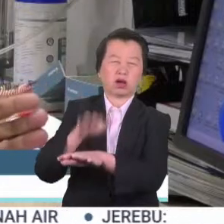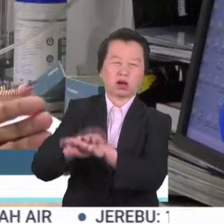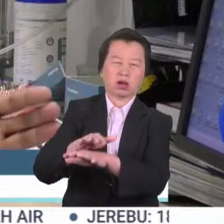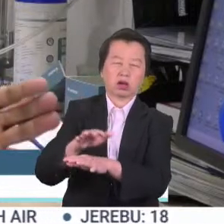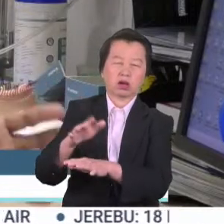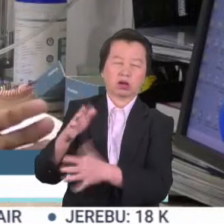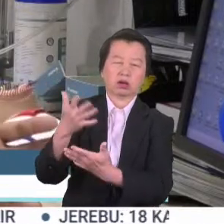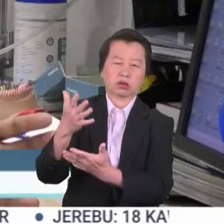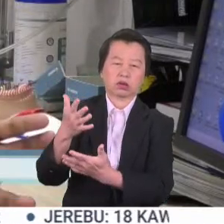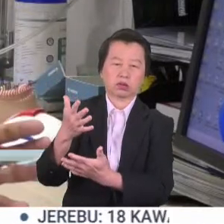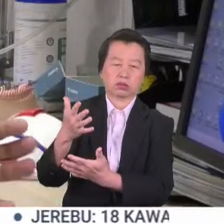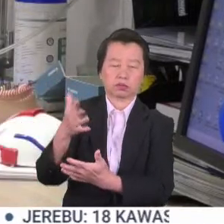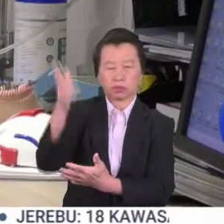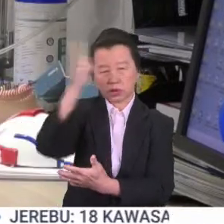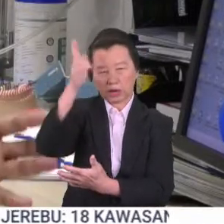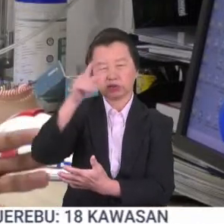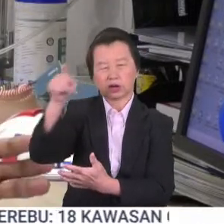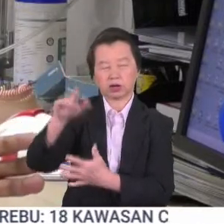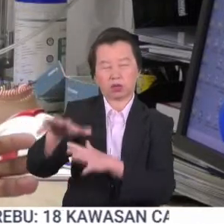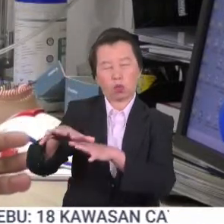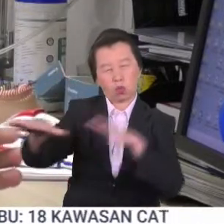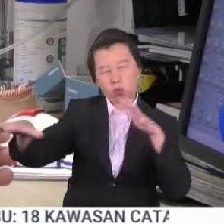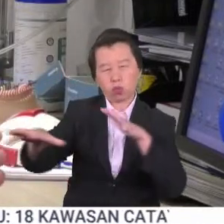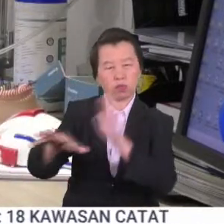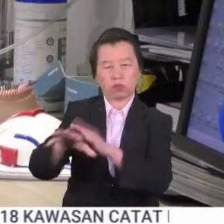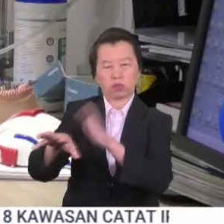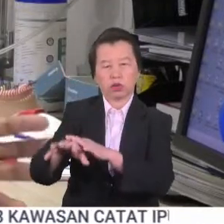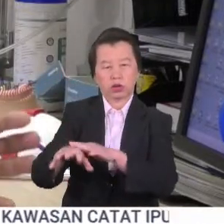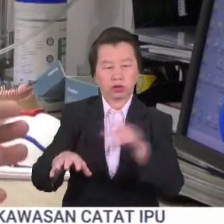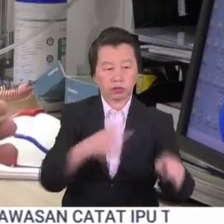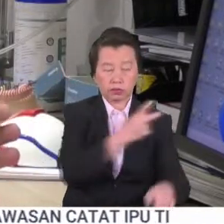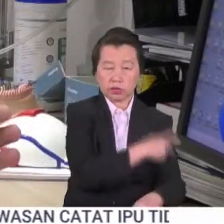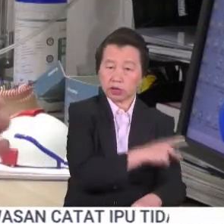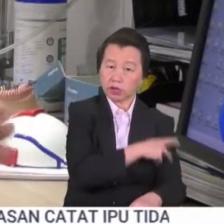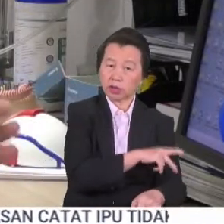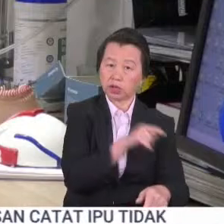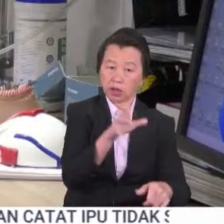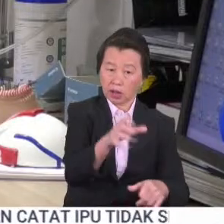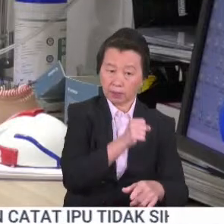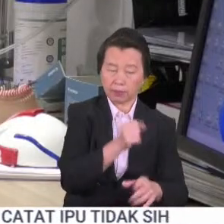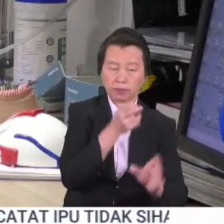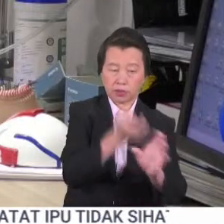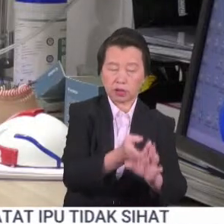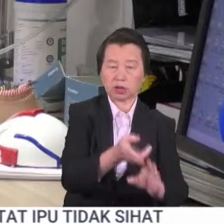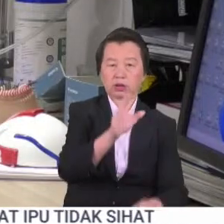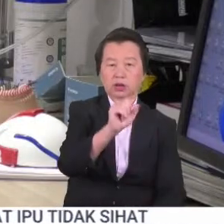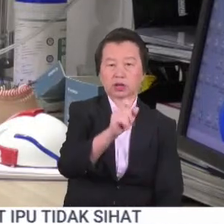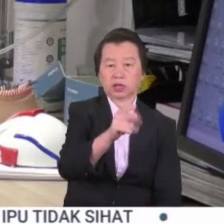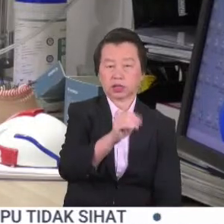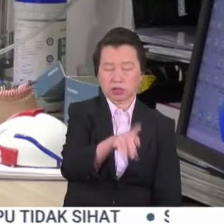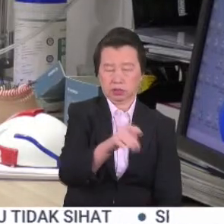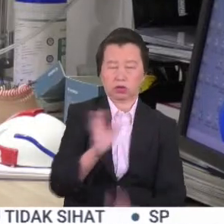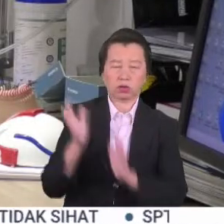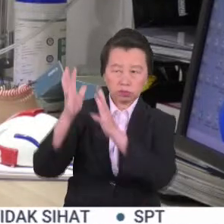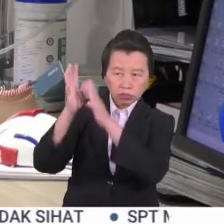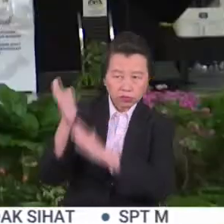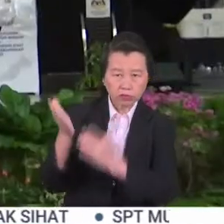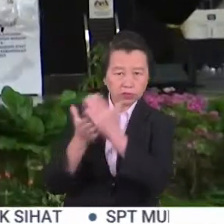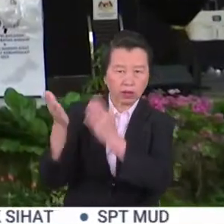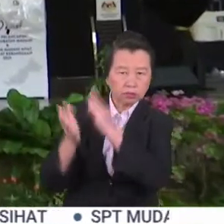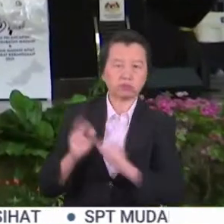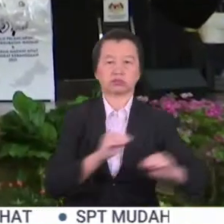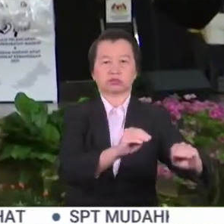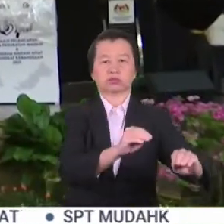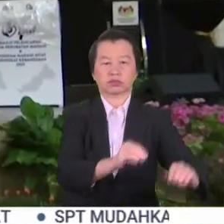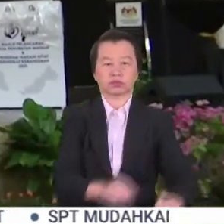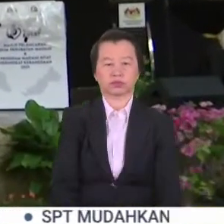penyakit pun daripada acute primary care kita include ncd means lagi ramai boleh mendapat manfaat daripada skim perubatan Madani